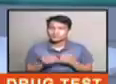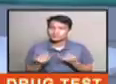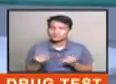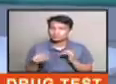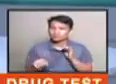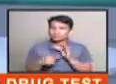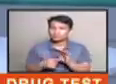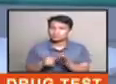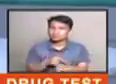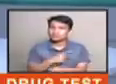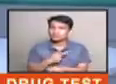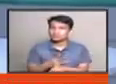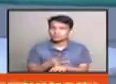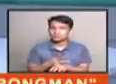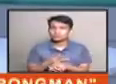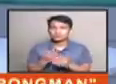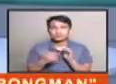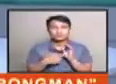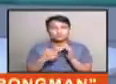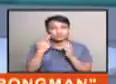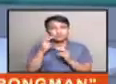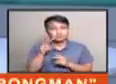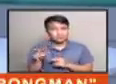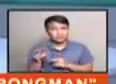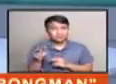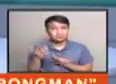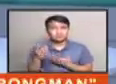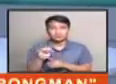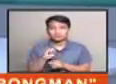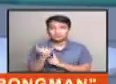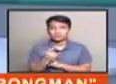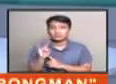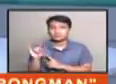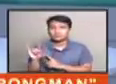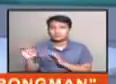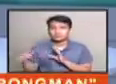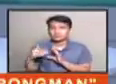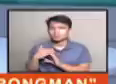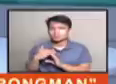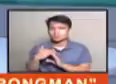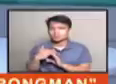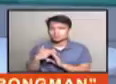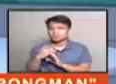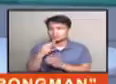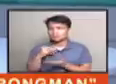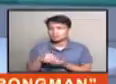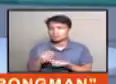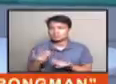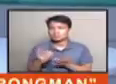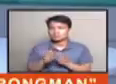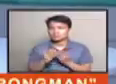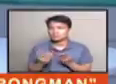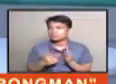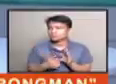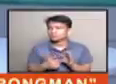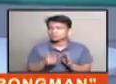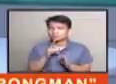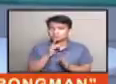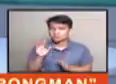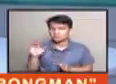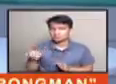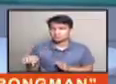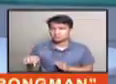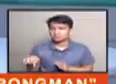Ito ang netizen power na magbibigay boses at mata sa social media. Itinag at minessage sa Raffy Tulfo Action Facebook page ang